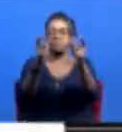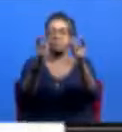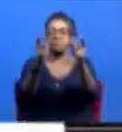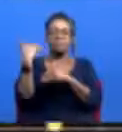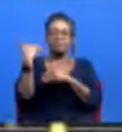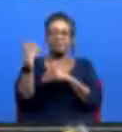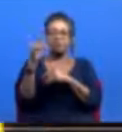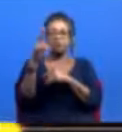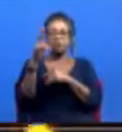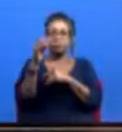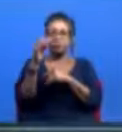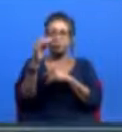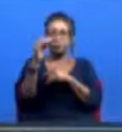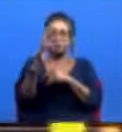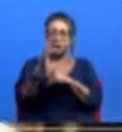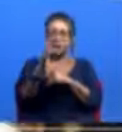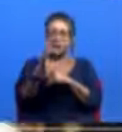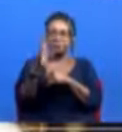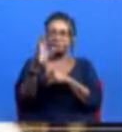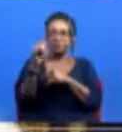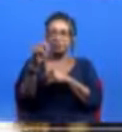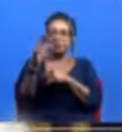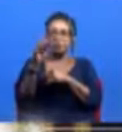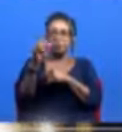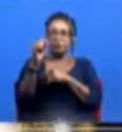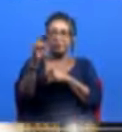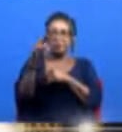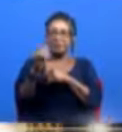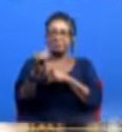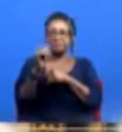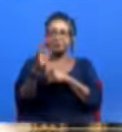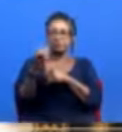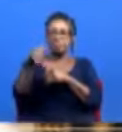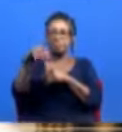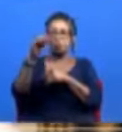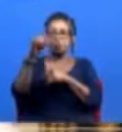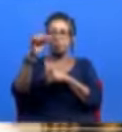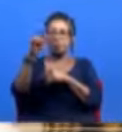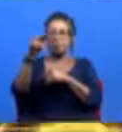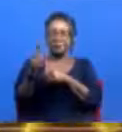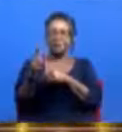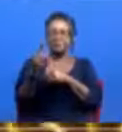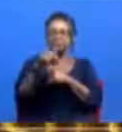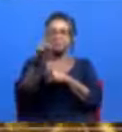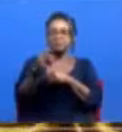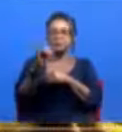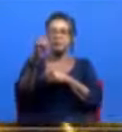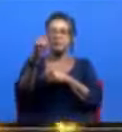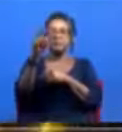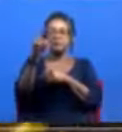mwaka 2023 Carolina Bliwaska kutoka Poland. Yasmina Zaitun kutoka